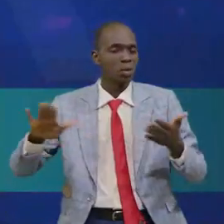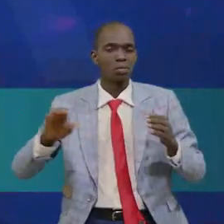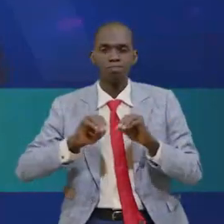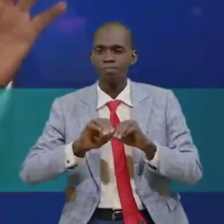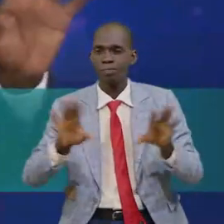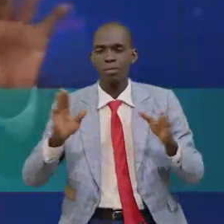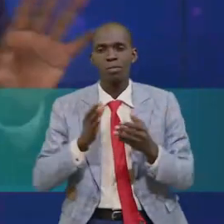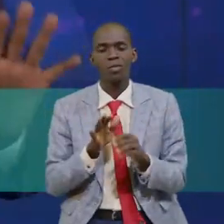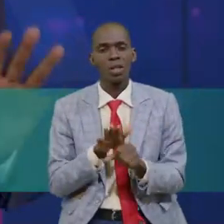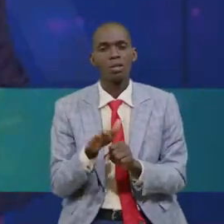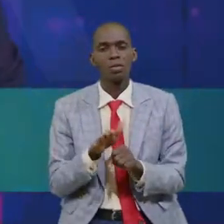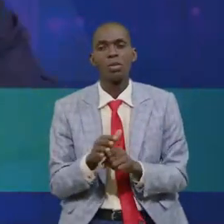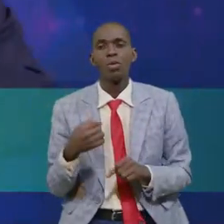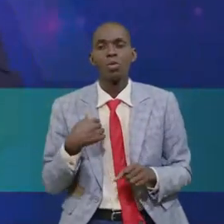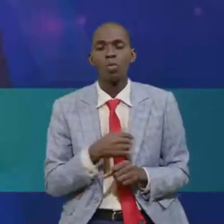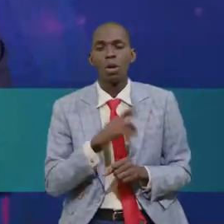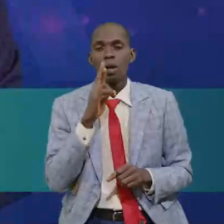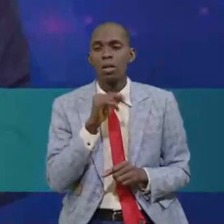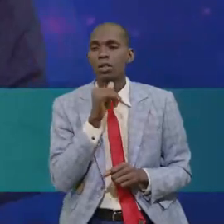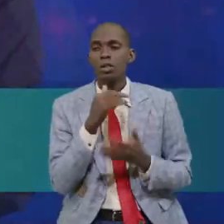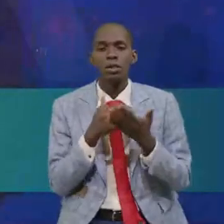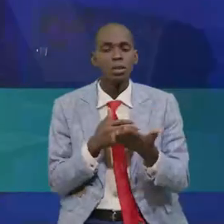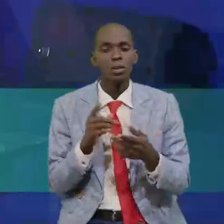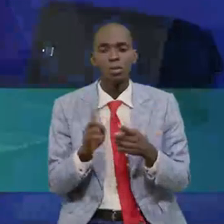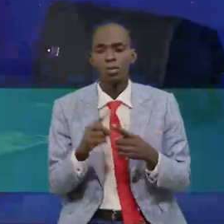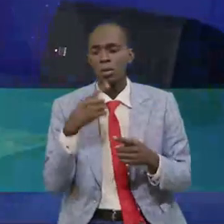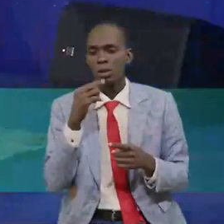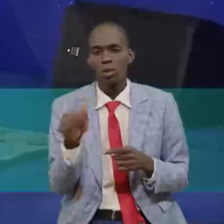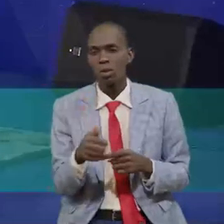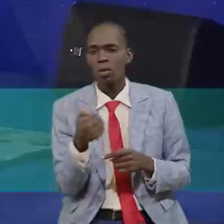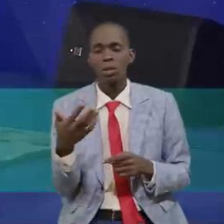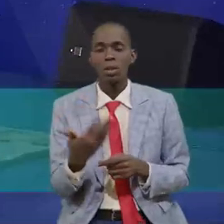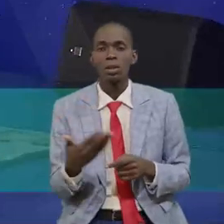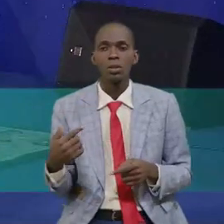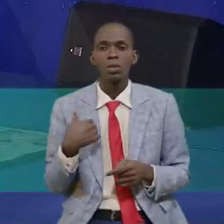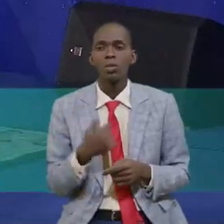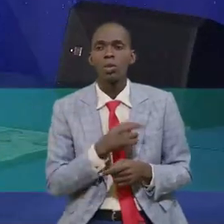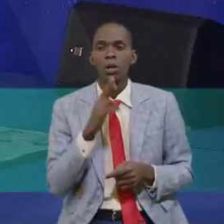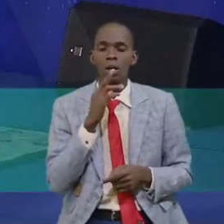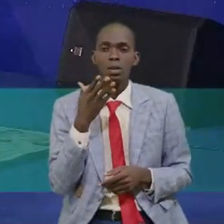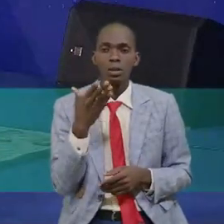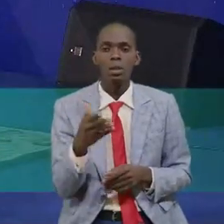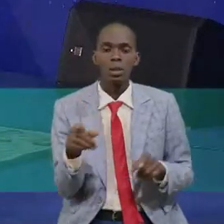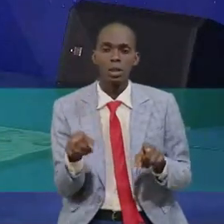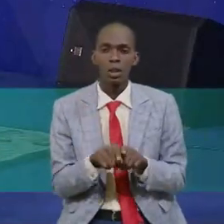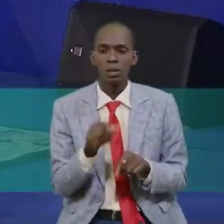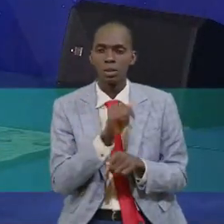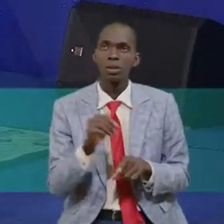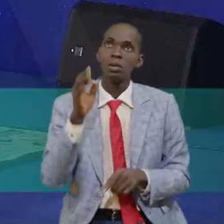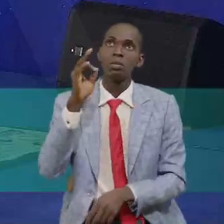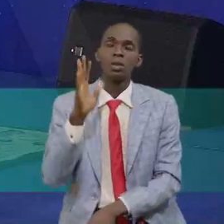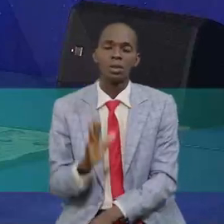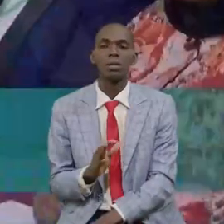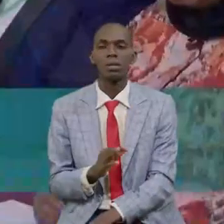le ministère. Nous ne sommes pas là pour dire n'importe quoi, pour dire autre chose. Nous sommes là pour, et en tant que